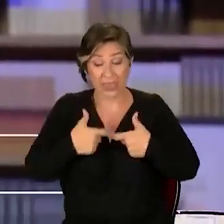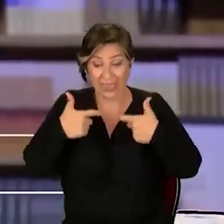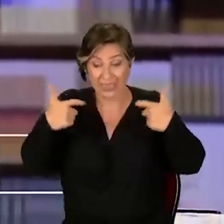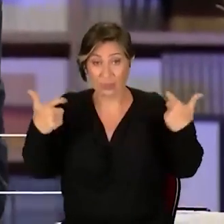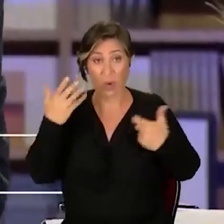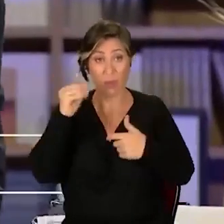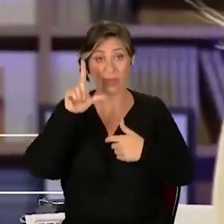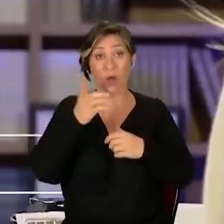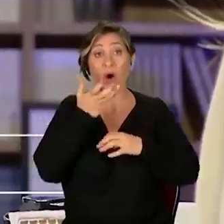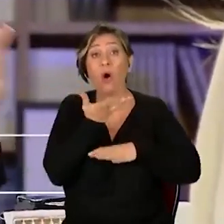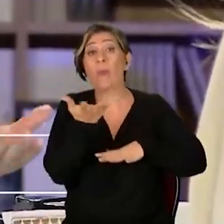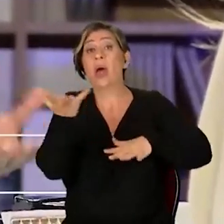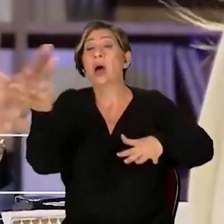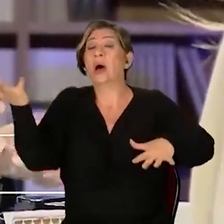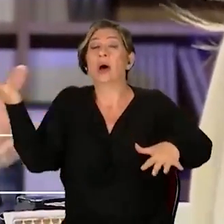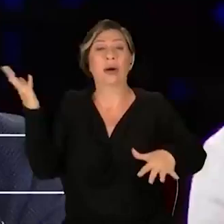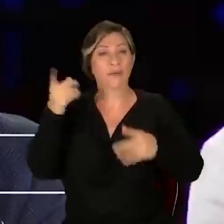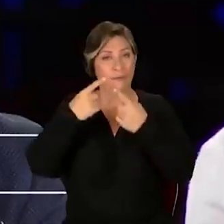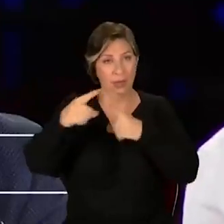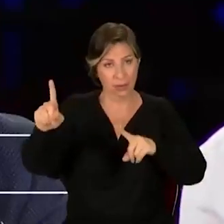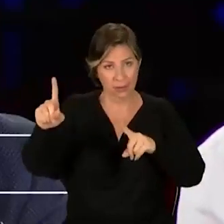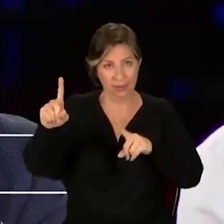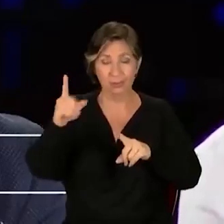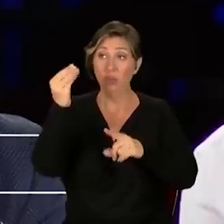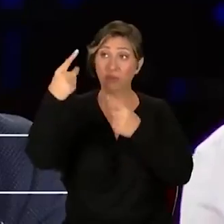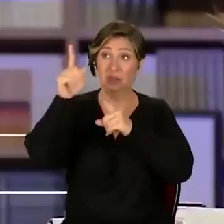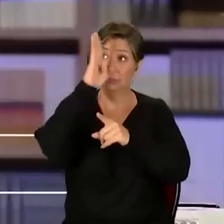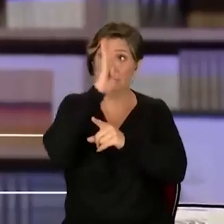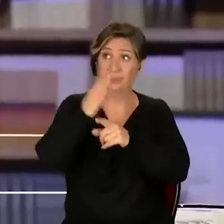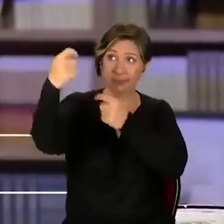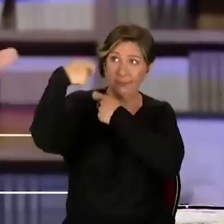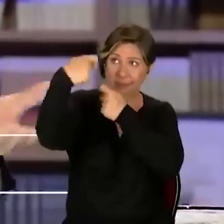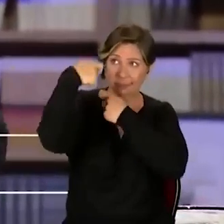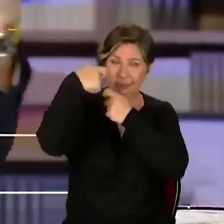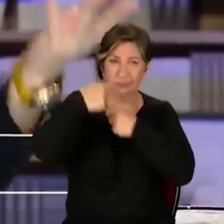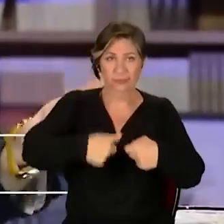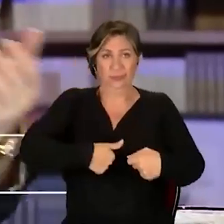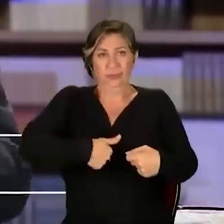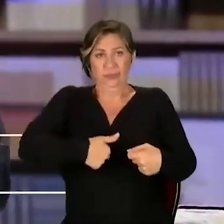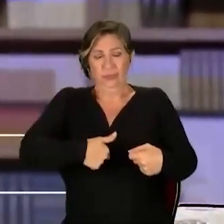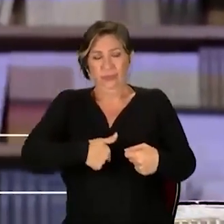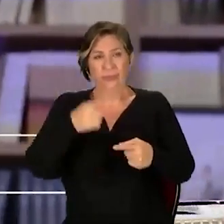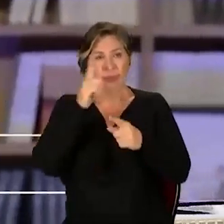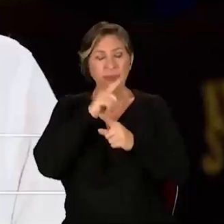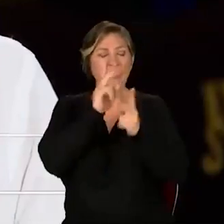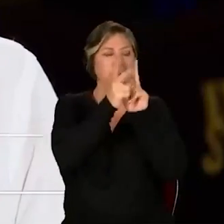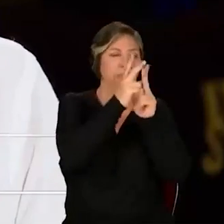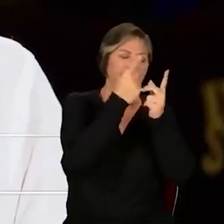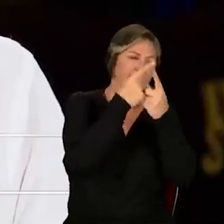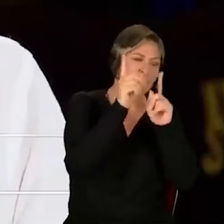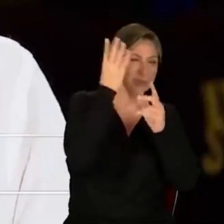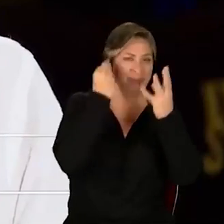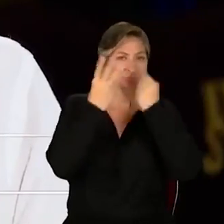geliştirmekti. Operacılar farklı genelde hocalardan farklı disiplinden öğrenirler diyafram tekniğini. Tiyatrocular da